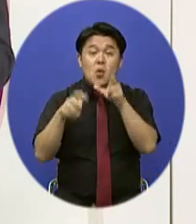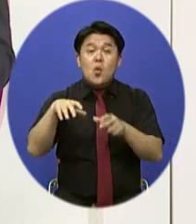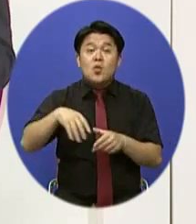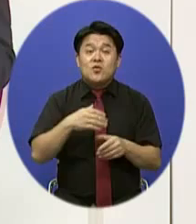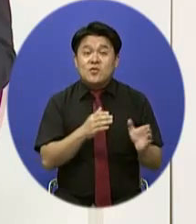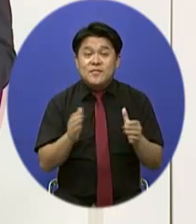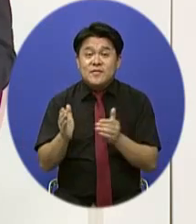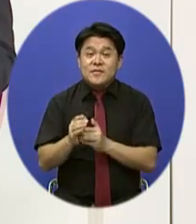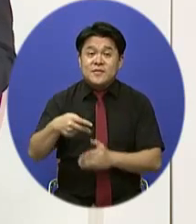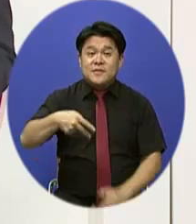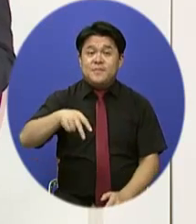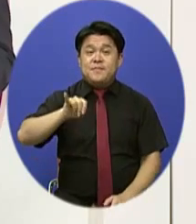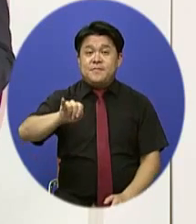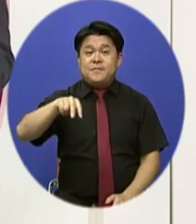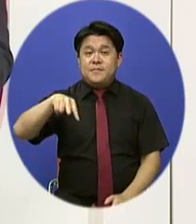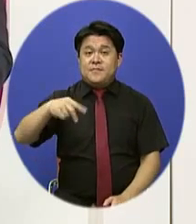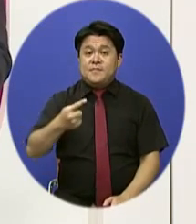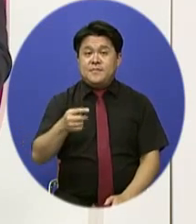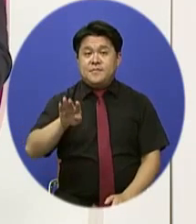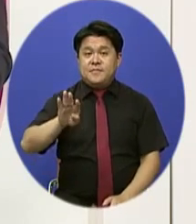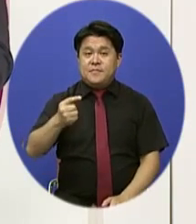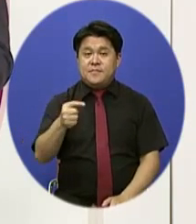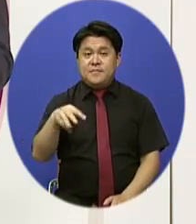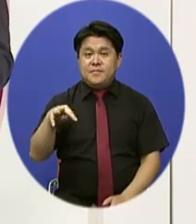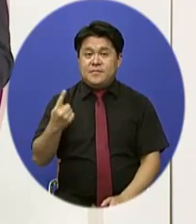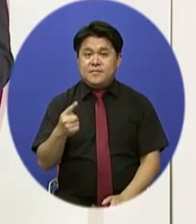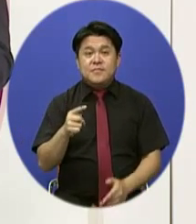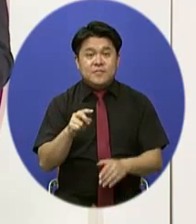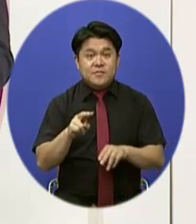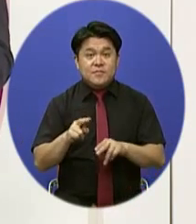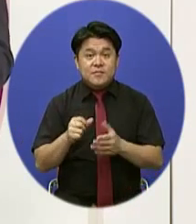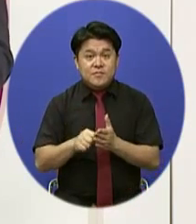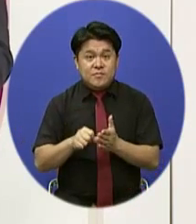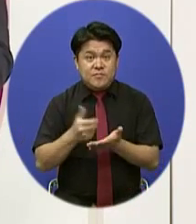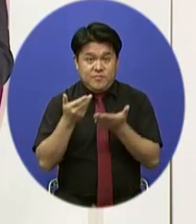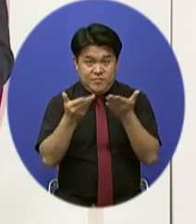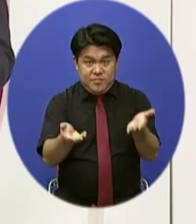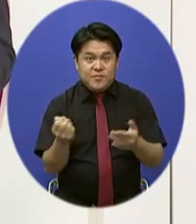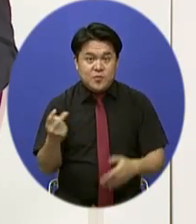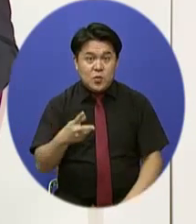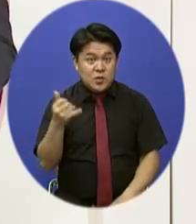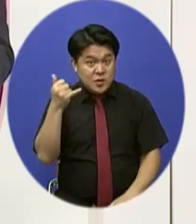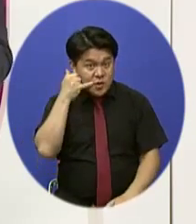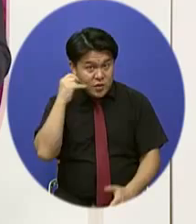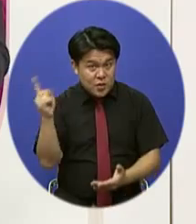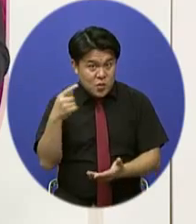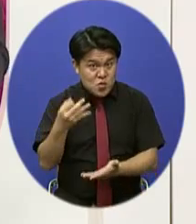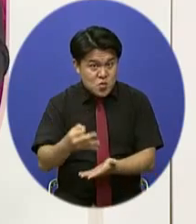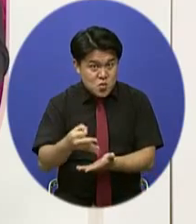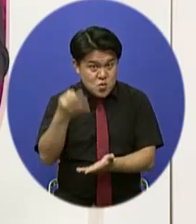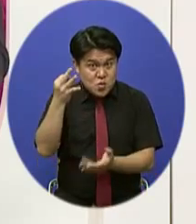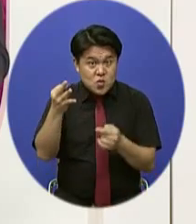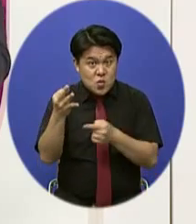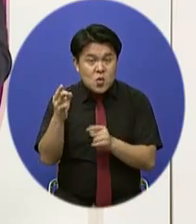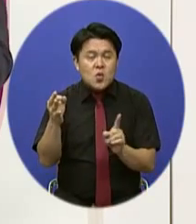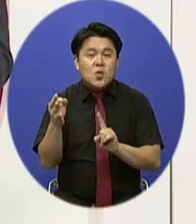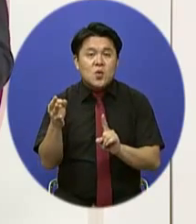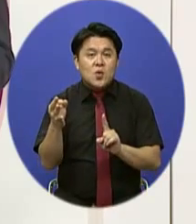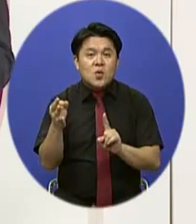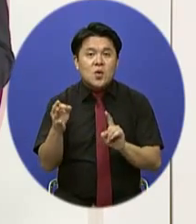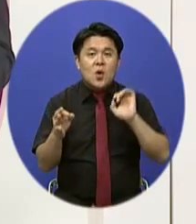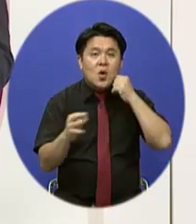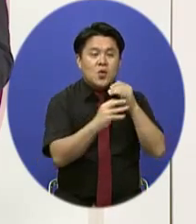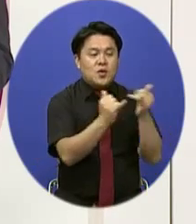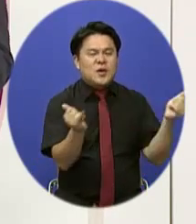준비한 시스브로 공동 브랜드 제품을 드리겠습니다. 전화로 쌓인 ARS 수익금은 우리 이웃의 어려운